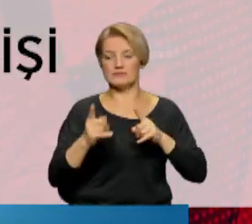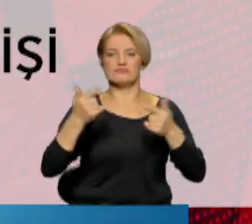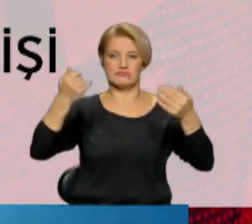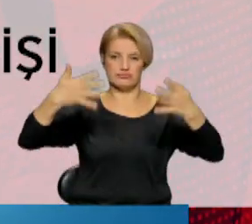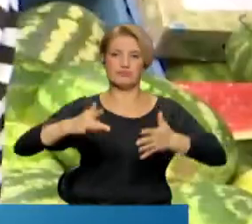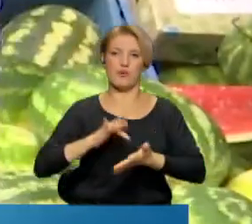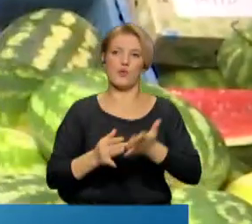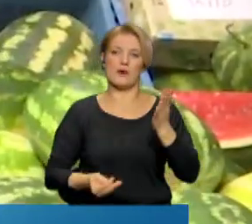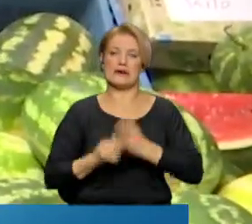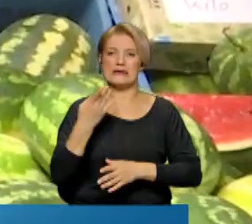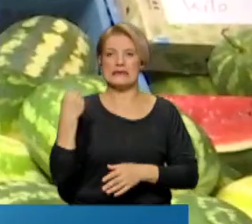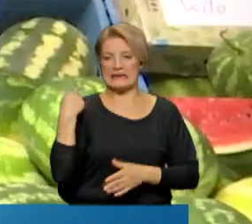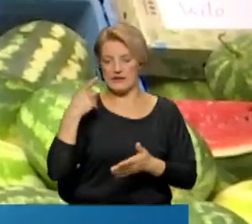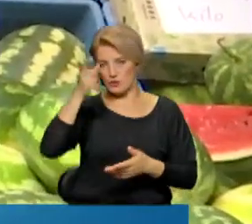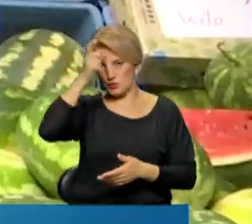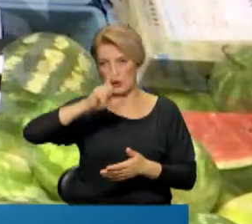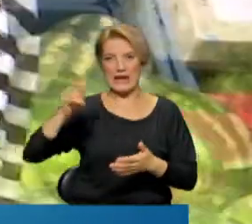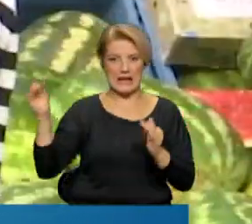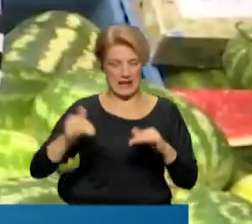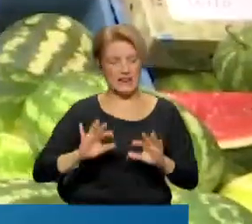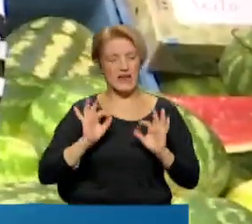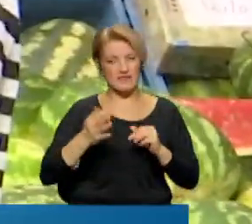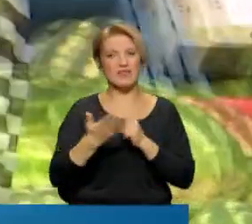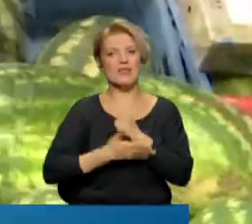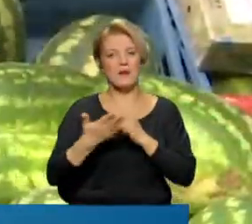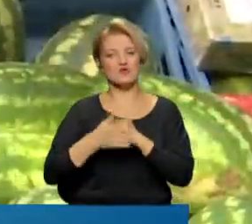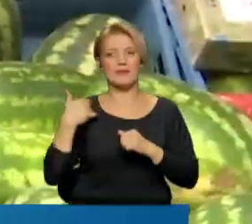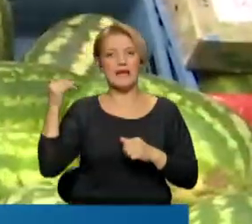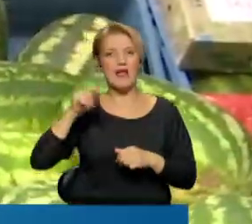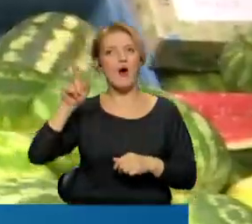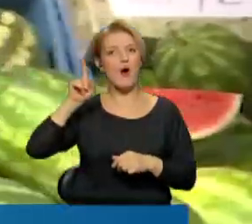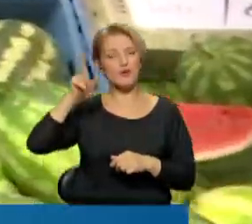rakamlar ortaya koyuyor. Daha yeni Türkiye'den geldim. Trabzon'dan geldim.